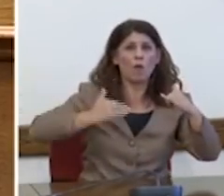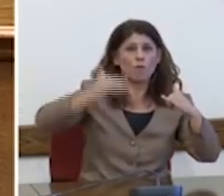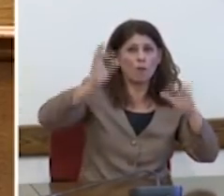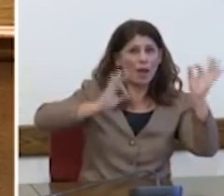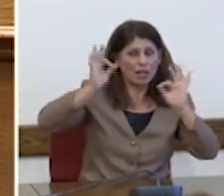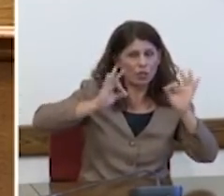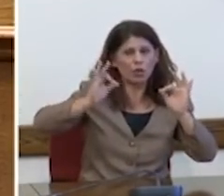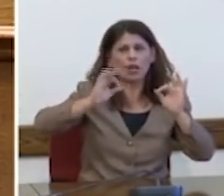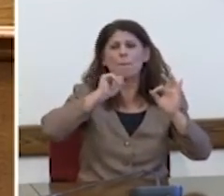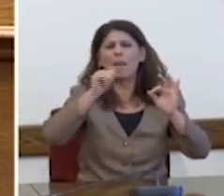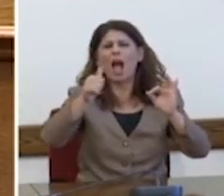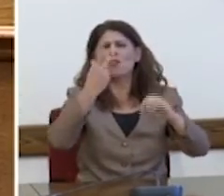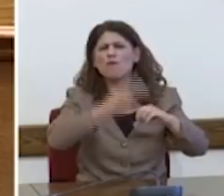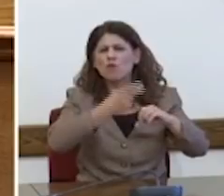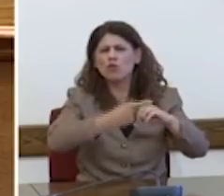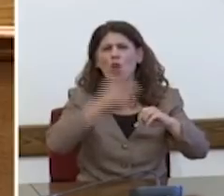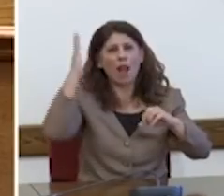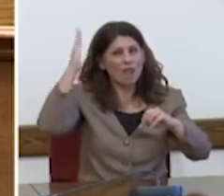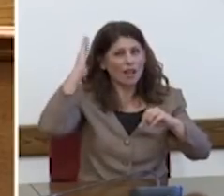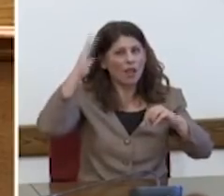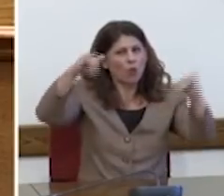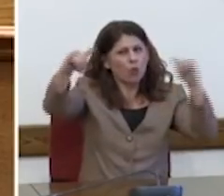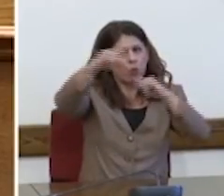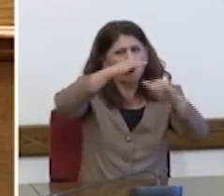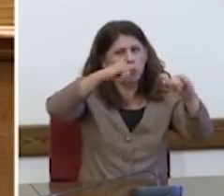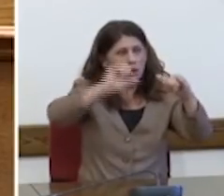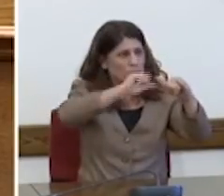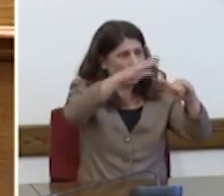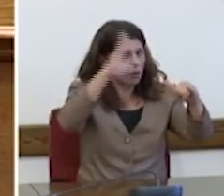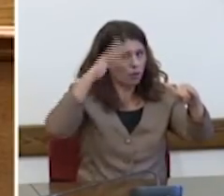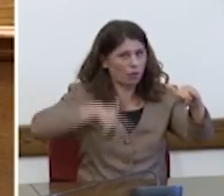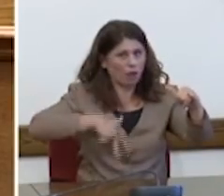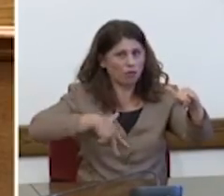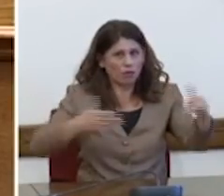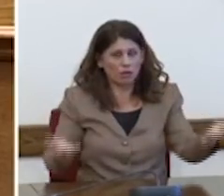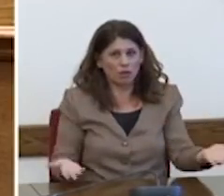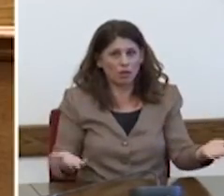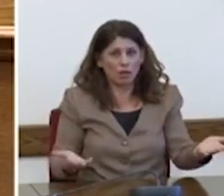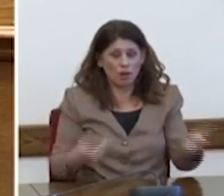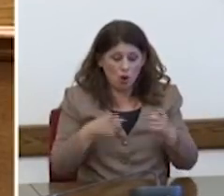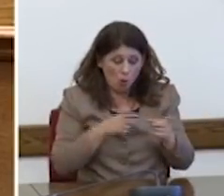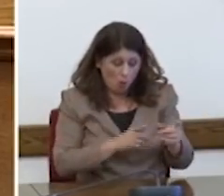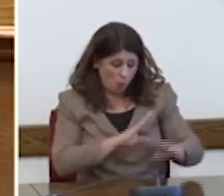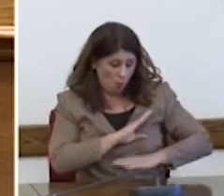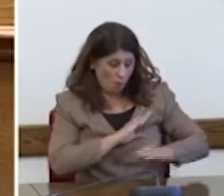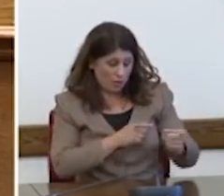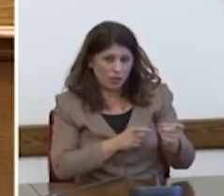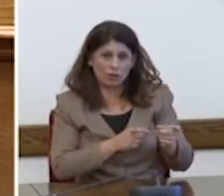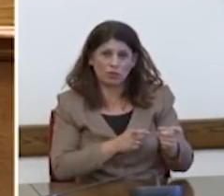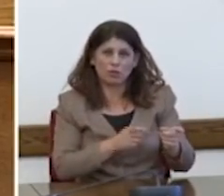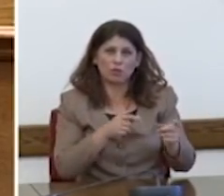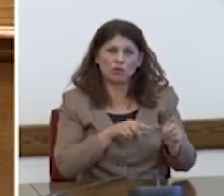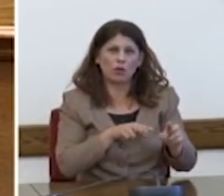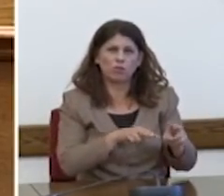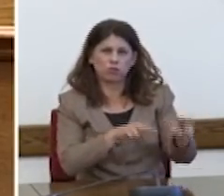της Αλβανίας? Υπάρχει. Στείλατε ή δεν στείλατε ελληνικό πολεμικό υλικό και συγκεκριμένα πυροβολαχία